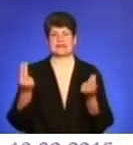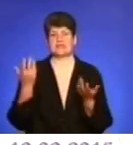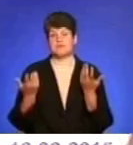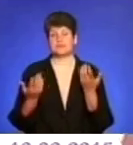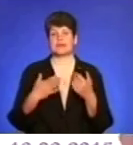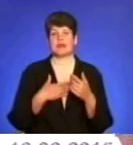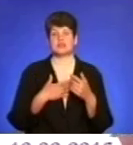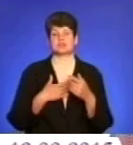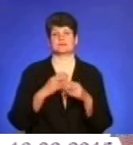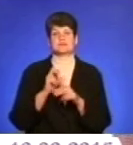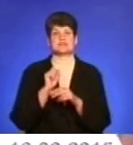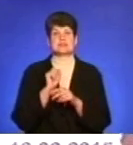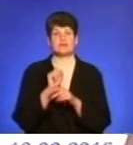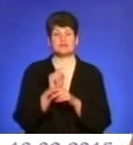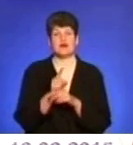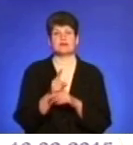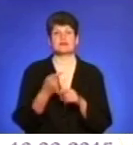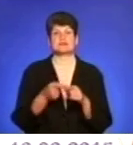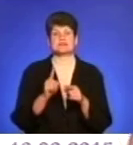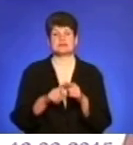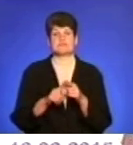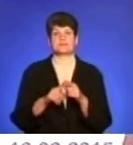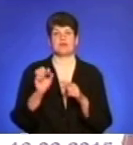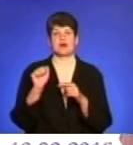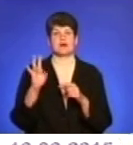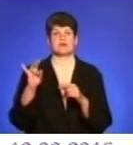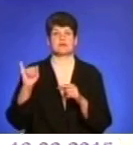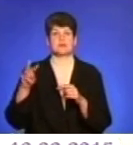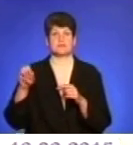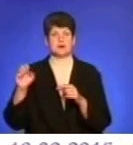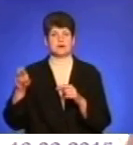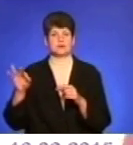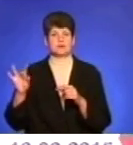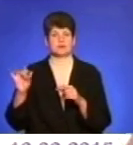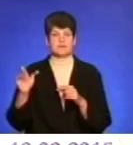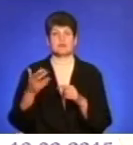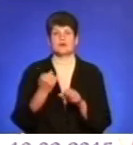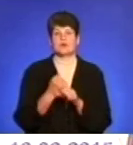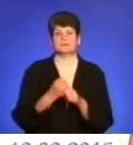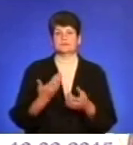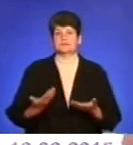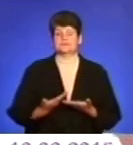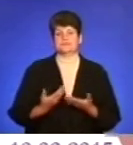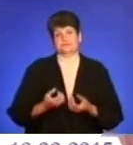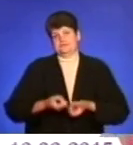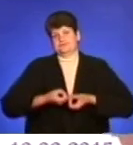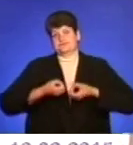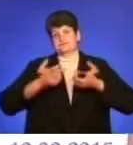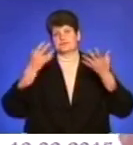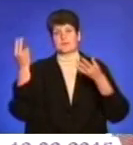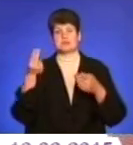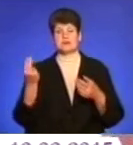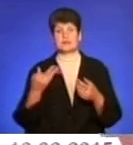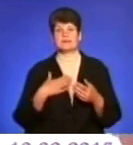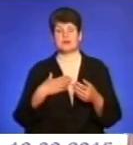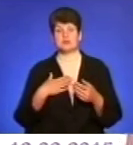як братів-семінаристів, як аніматорів, аніматор найперше – це той, хто надихає, той, який робить життя яскравим, таким кольоровим.